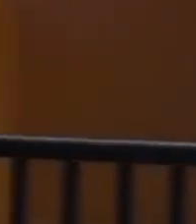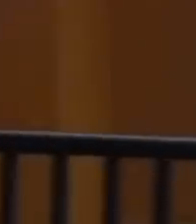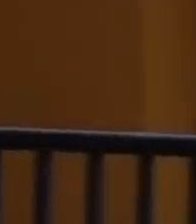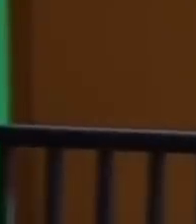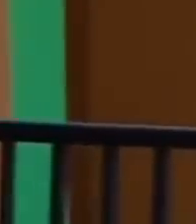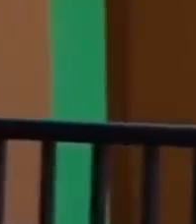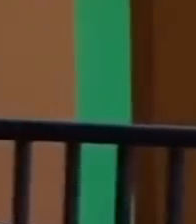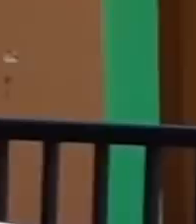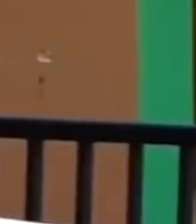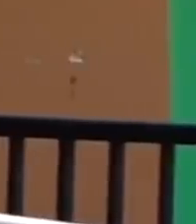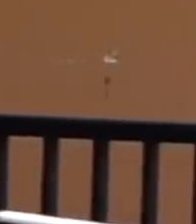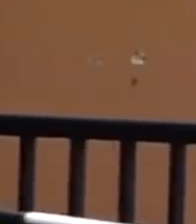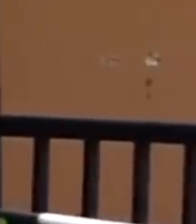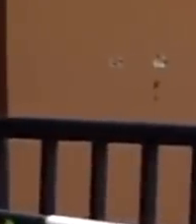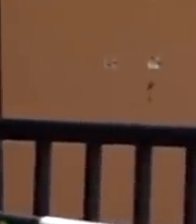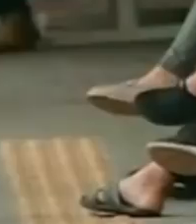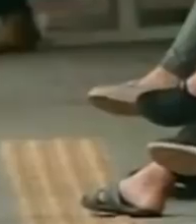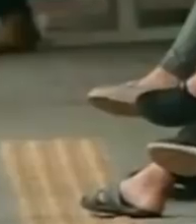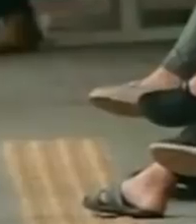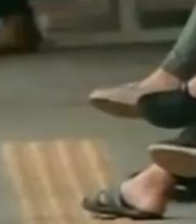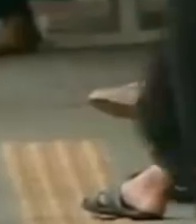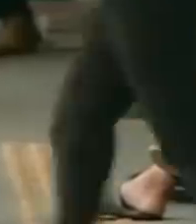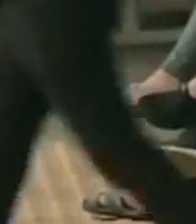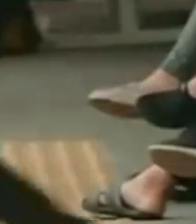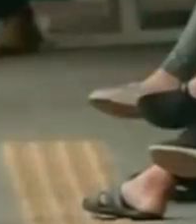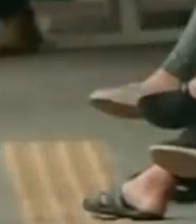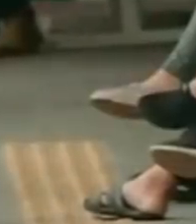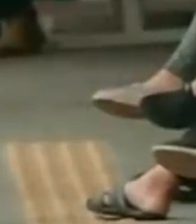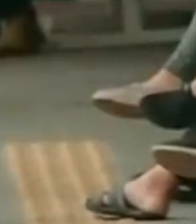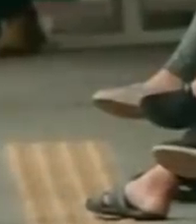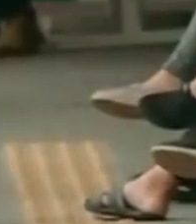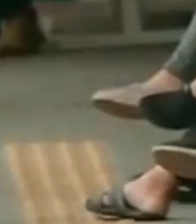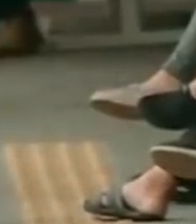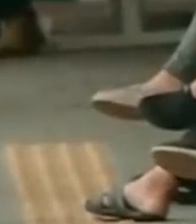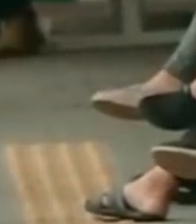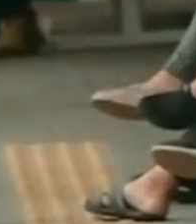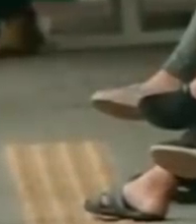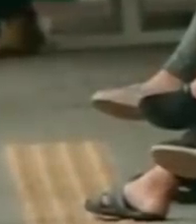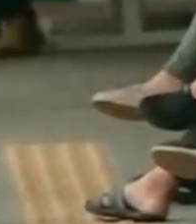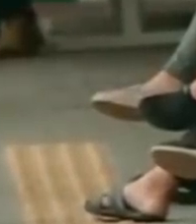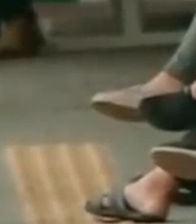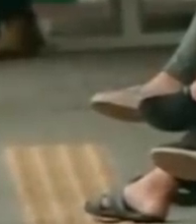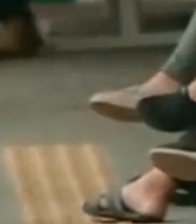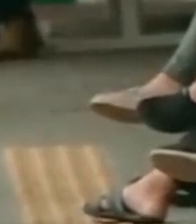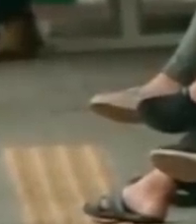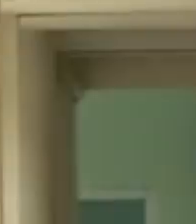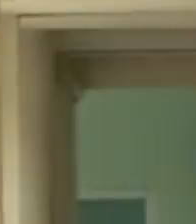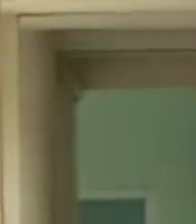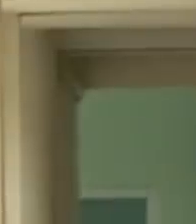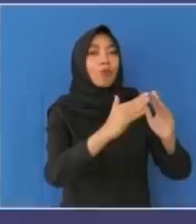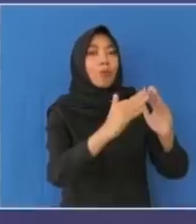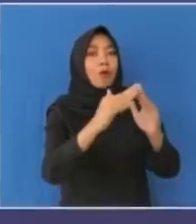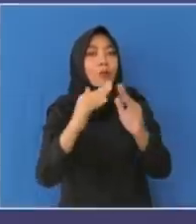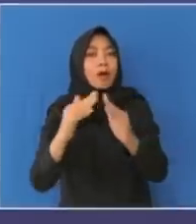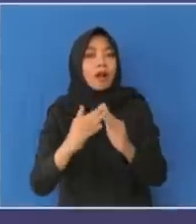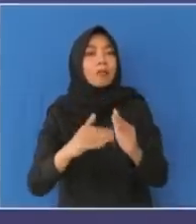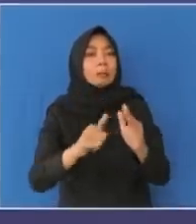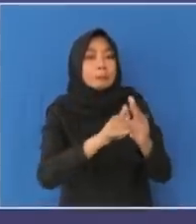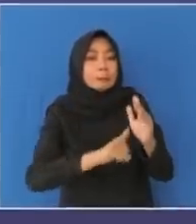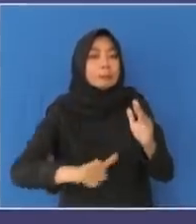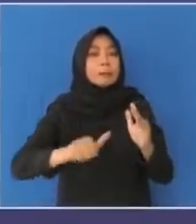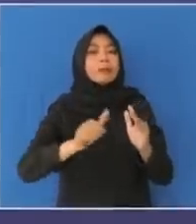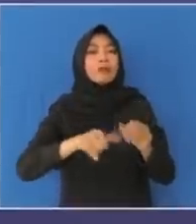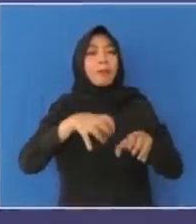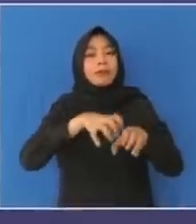kebiasaan mencuci tangan kita mulai dari setiap rumah di tempat kita kita mulai dengan